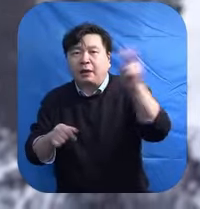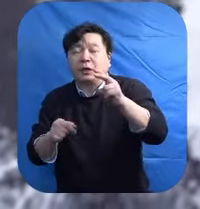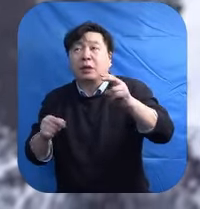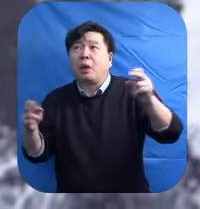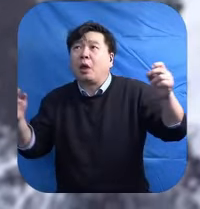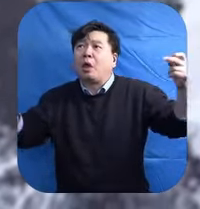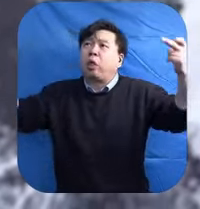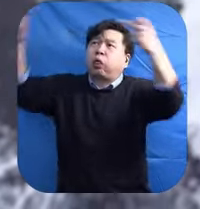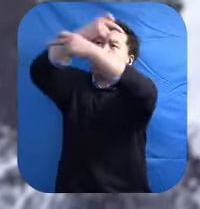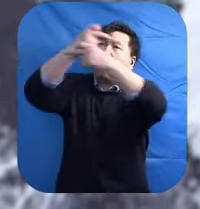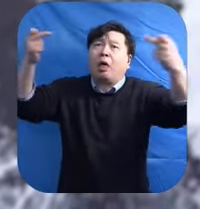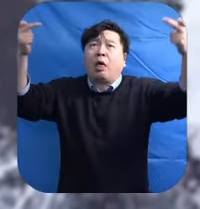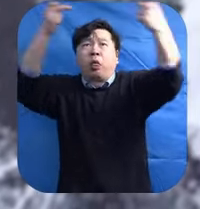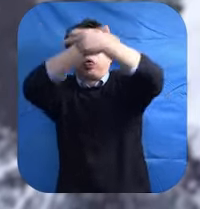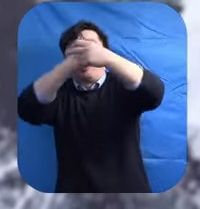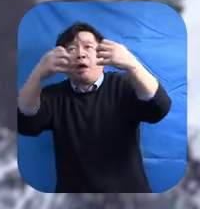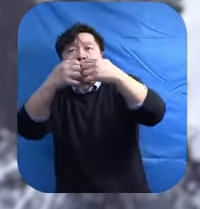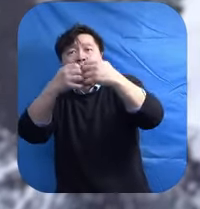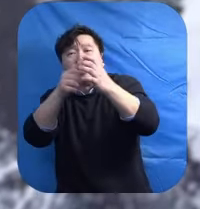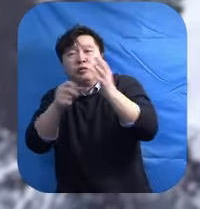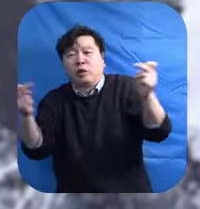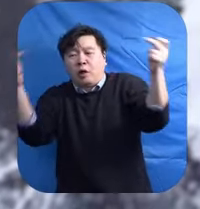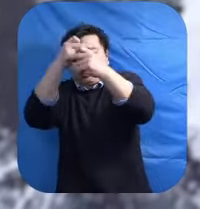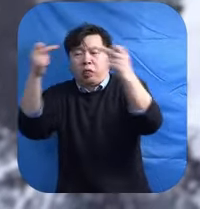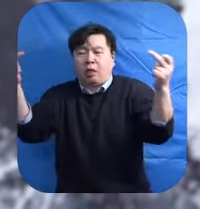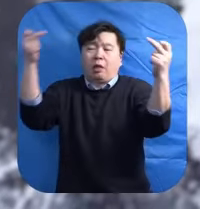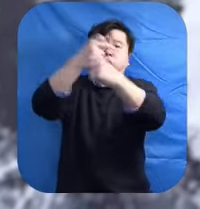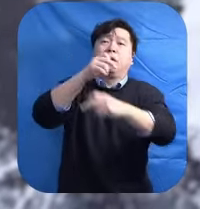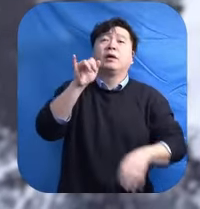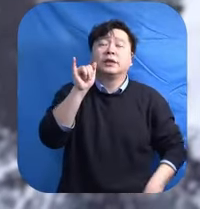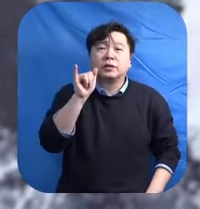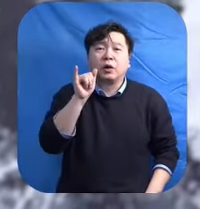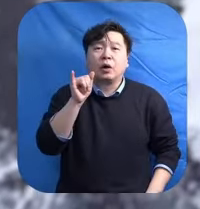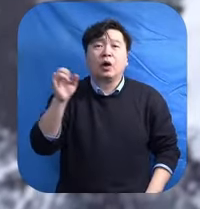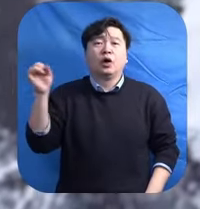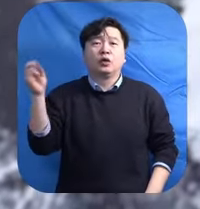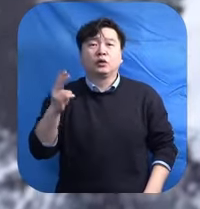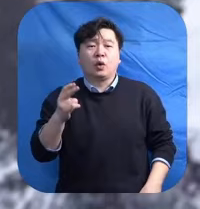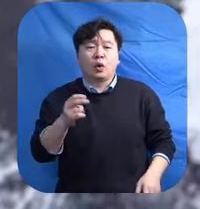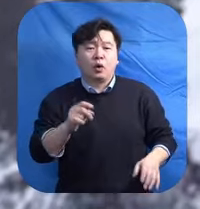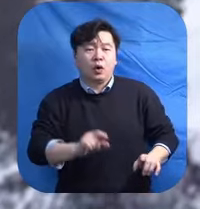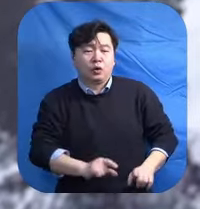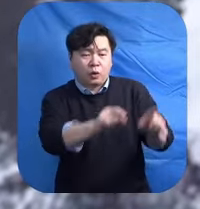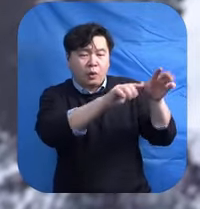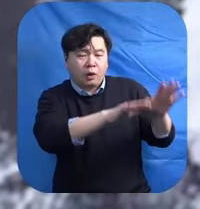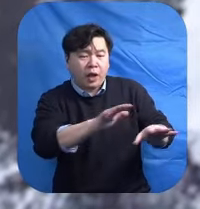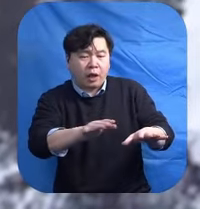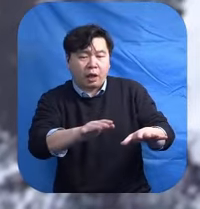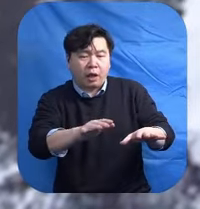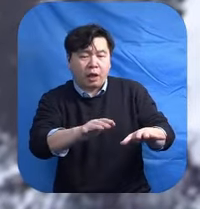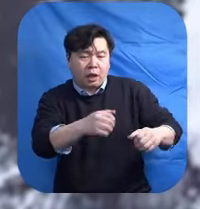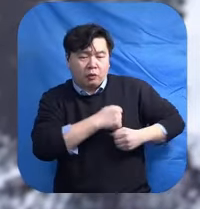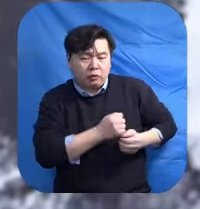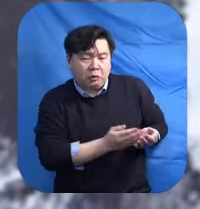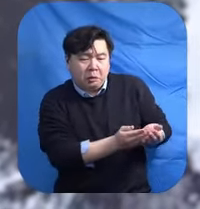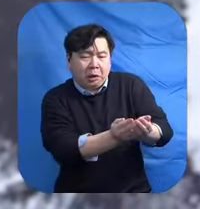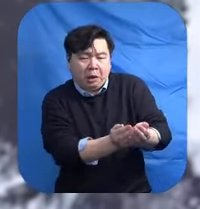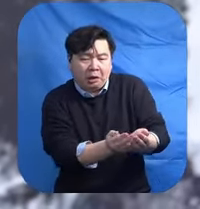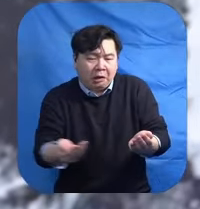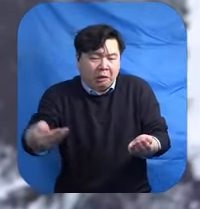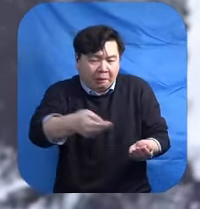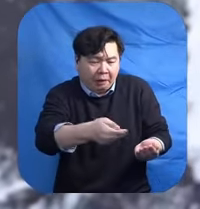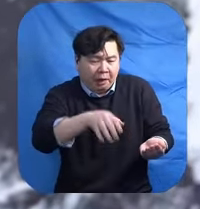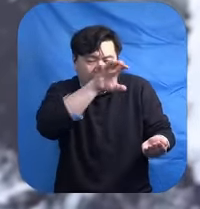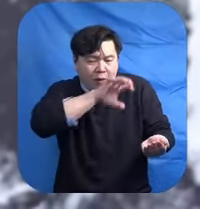날아다닙니다. 또 잊을만 하면 동해에서 군함들이 전쟁 훈련을